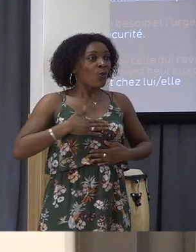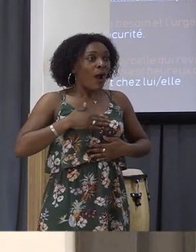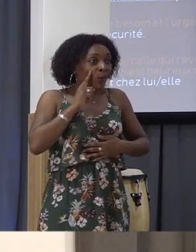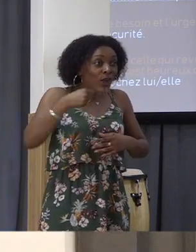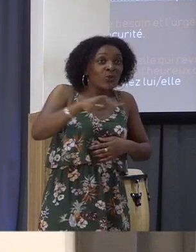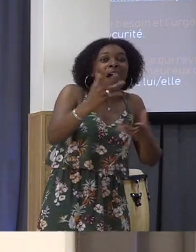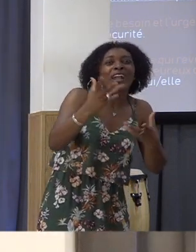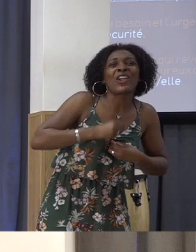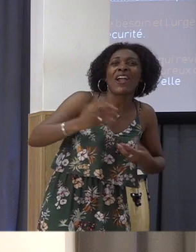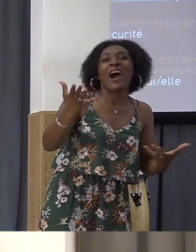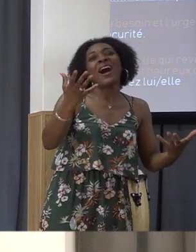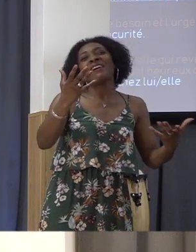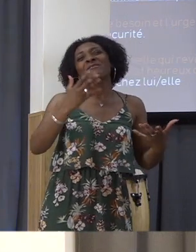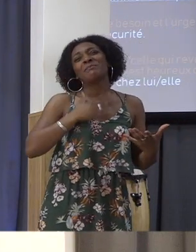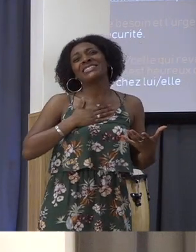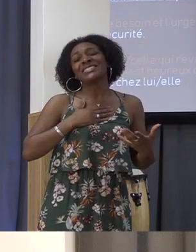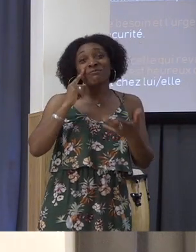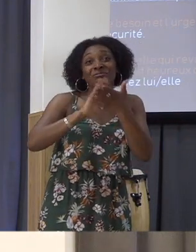Je vous invite à faire une deuxième lecture